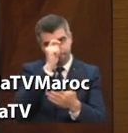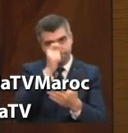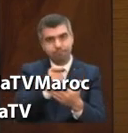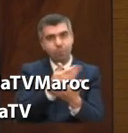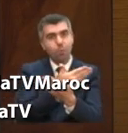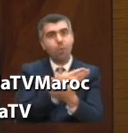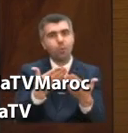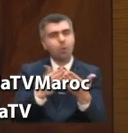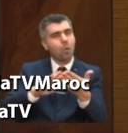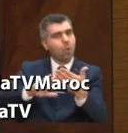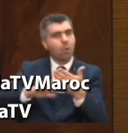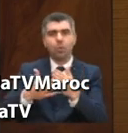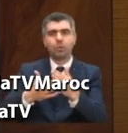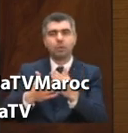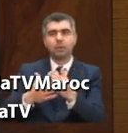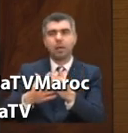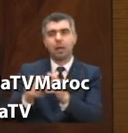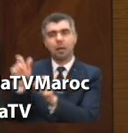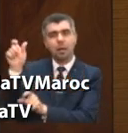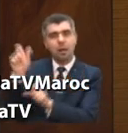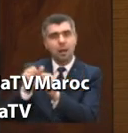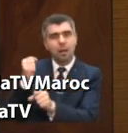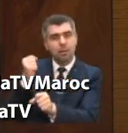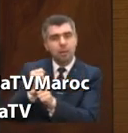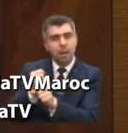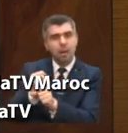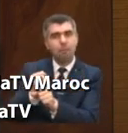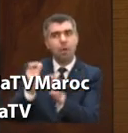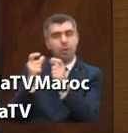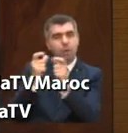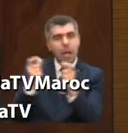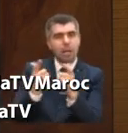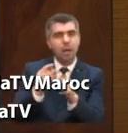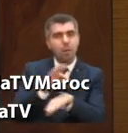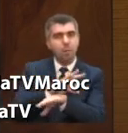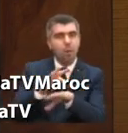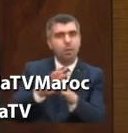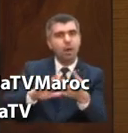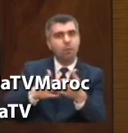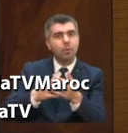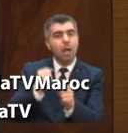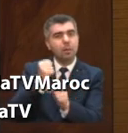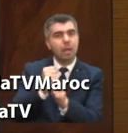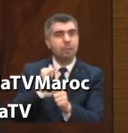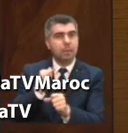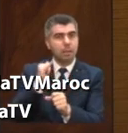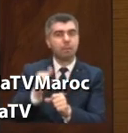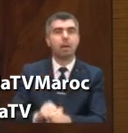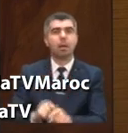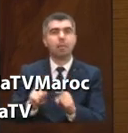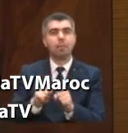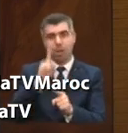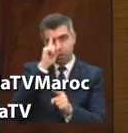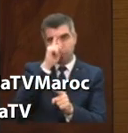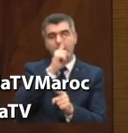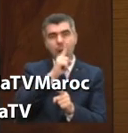يقومون به جميع الفئات ديال العمال سواء في القطاع العام والخاص الذين لا زالوا يشتغلون. ونتمنى ان شاء الله